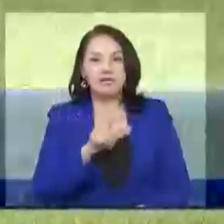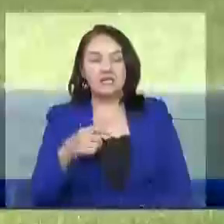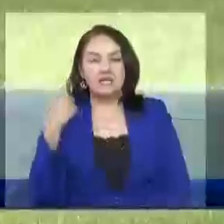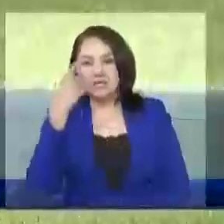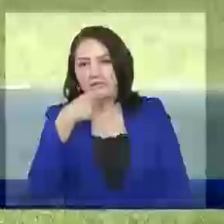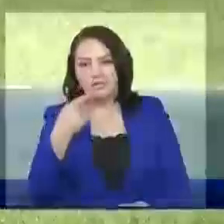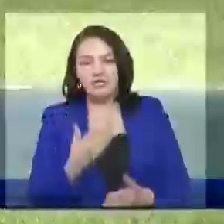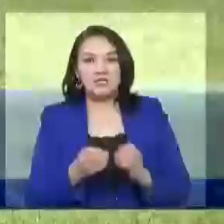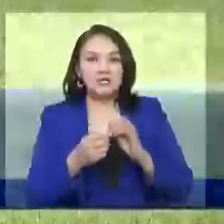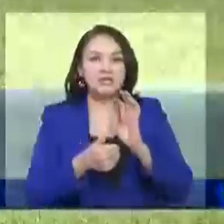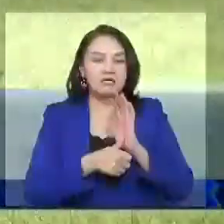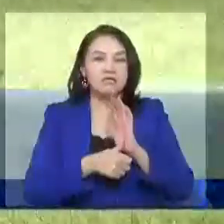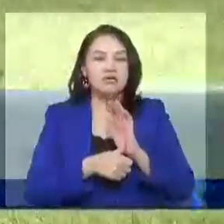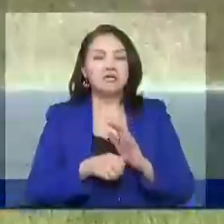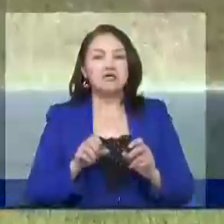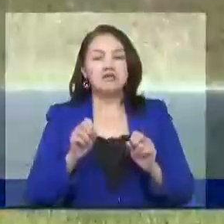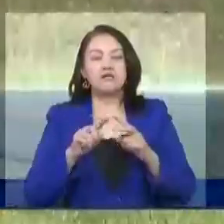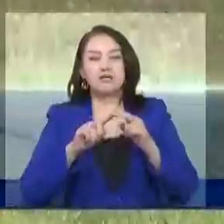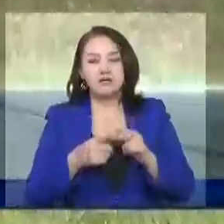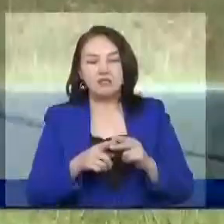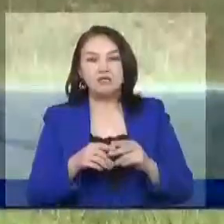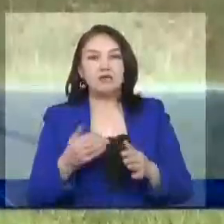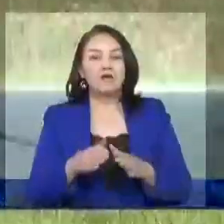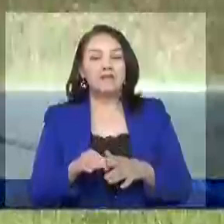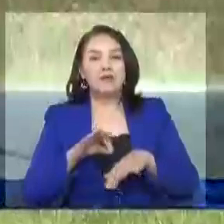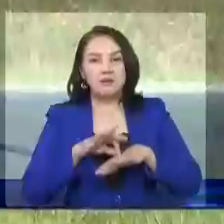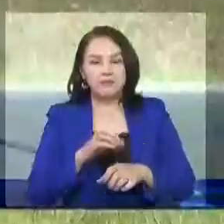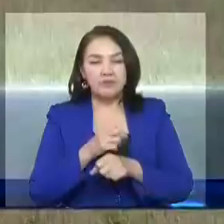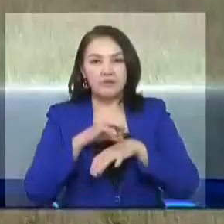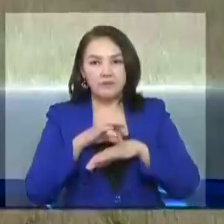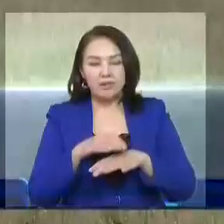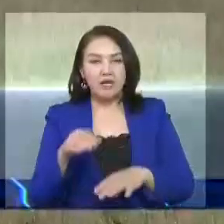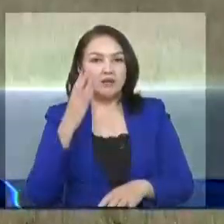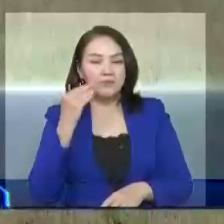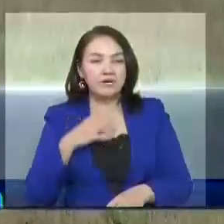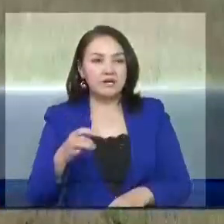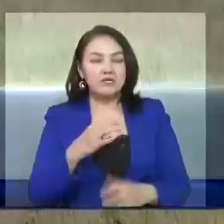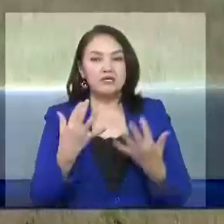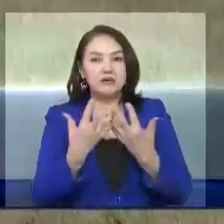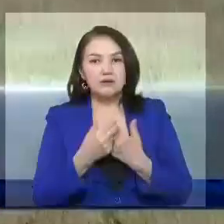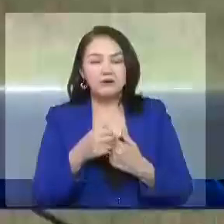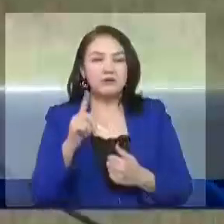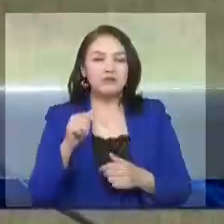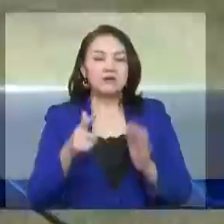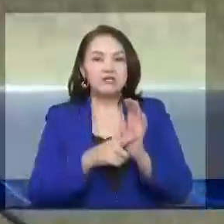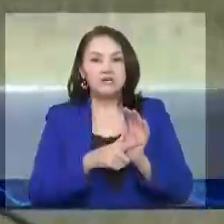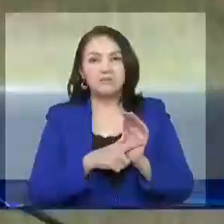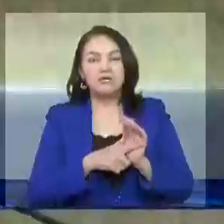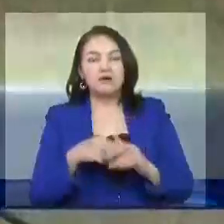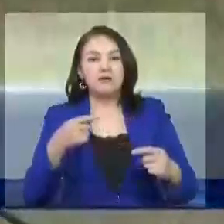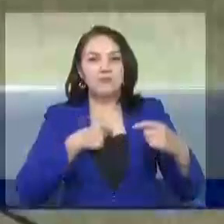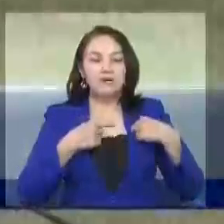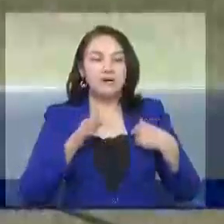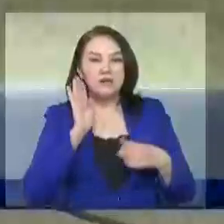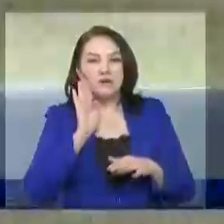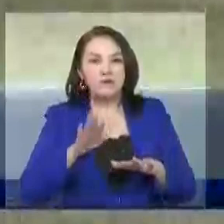личного состава и 16 единиц техники. Работы будут проводиться в основном по району Алматы. Тут насчитывается 107 участков, пострадавших